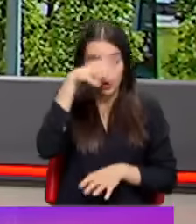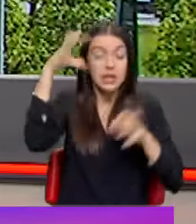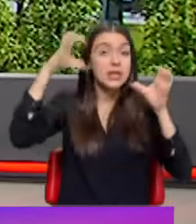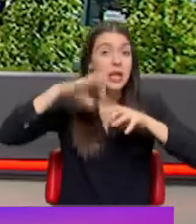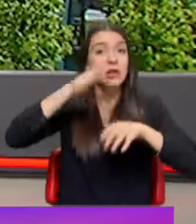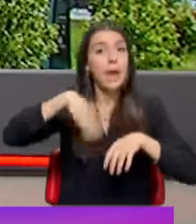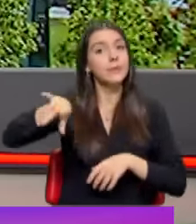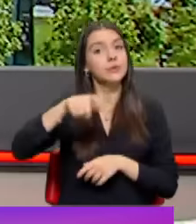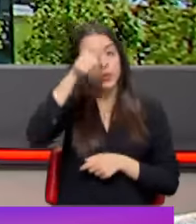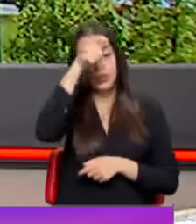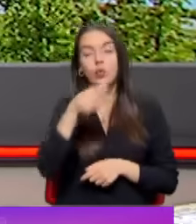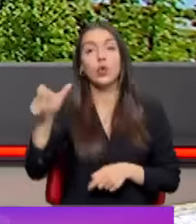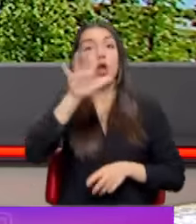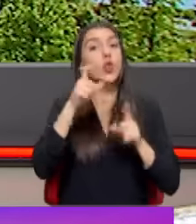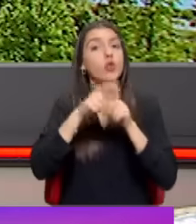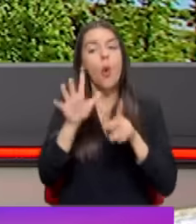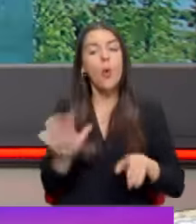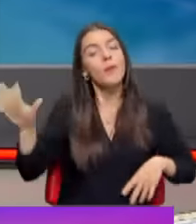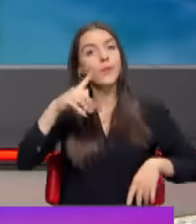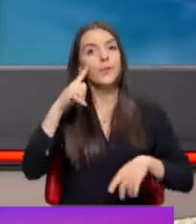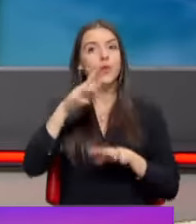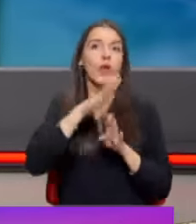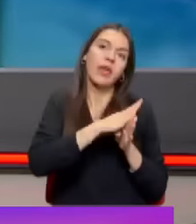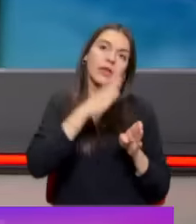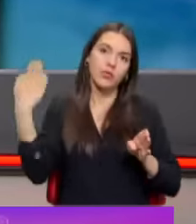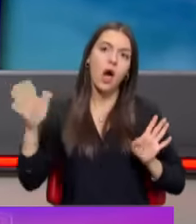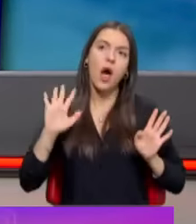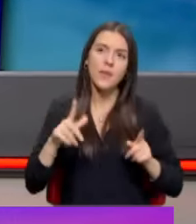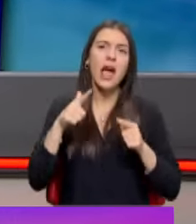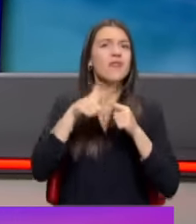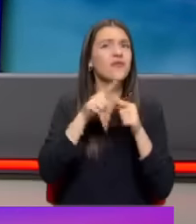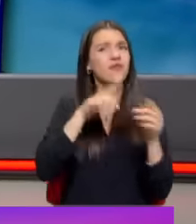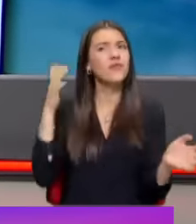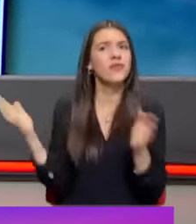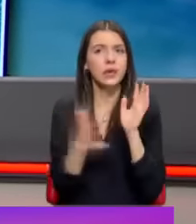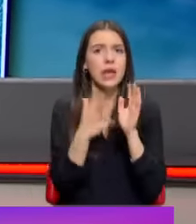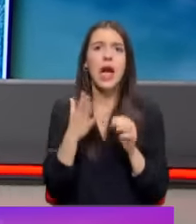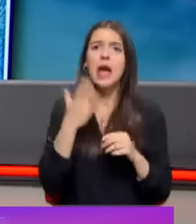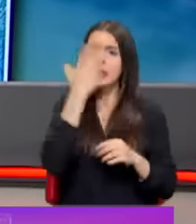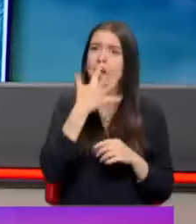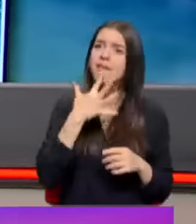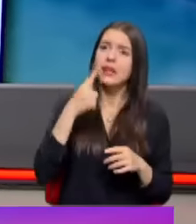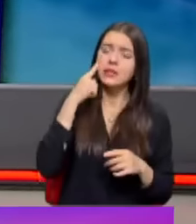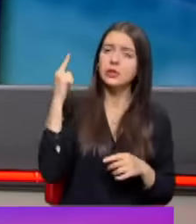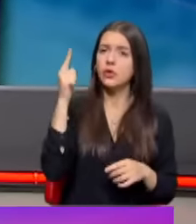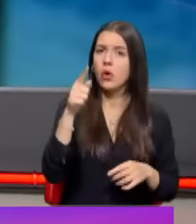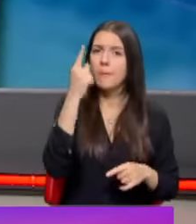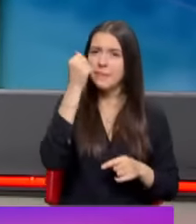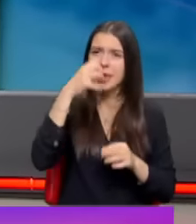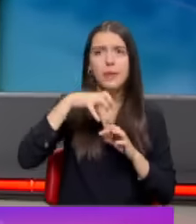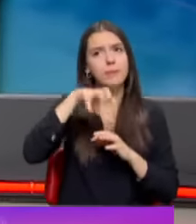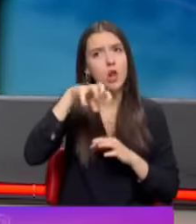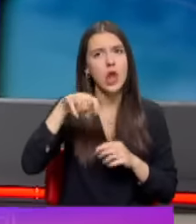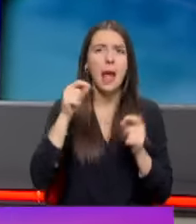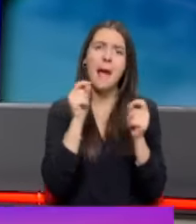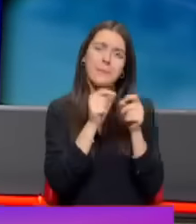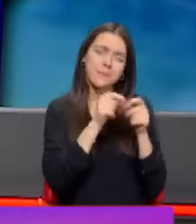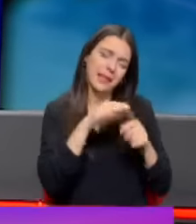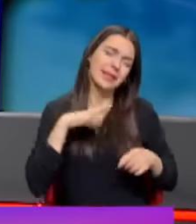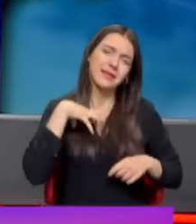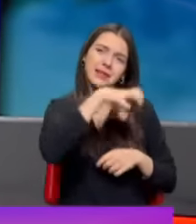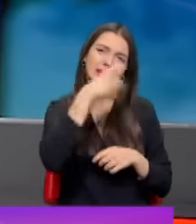doğru çekilecek. Ama fırtınanın nispeten Karadeniz'de hani bir bölgesinde Batı Karadeniz